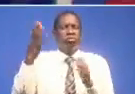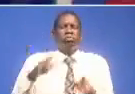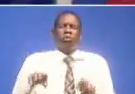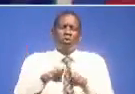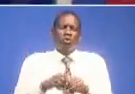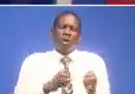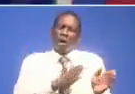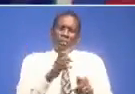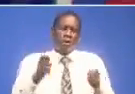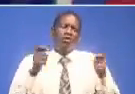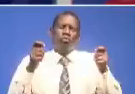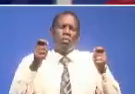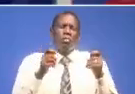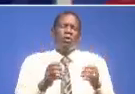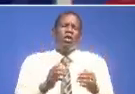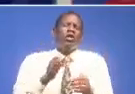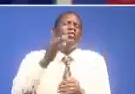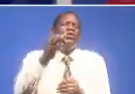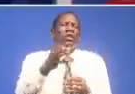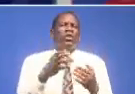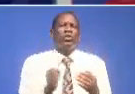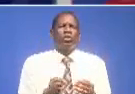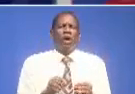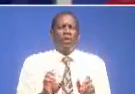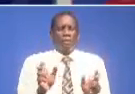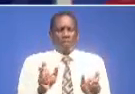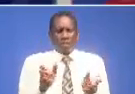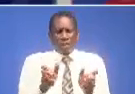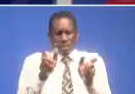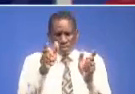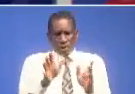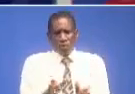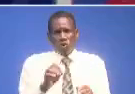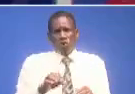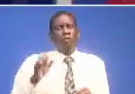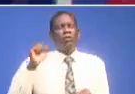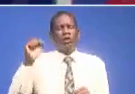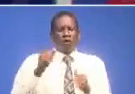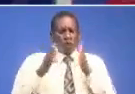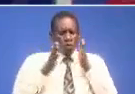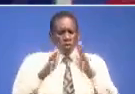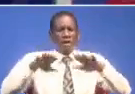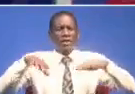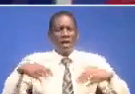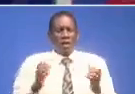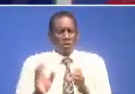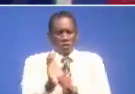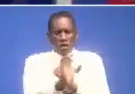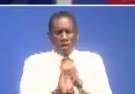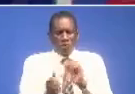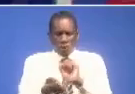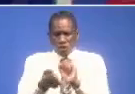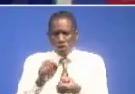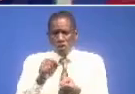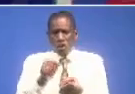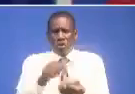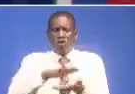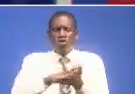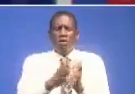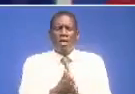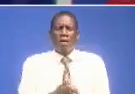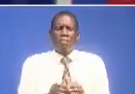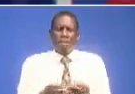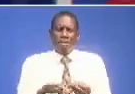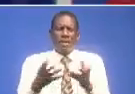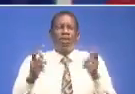siku ya mtondo. Mwanahabari wetu wa masuala ya siasa David Mudhoka anaangazia jinsi nchi ilivyobadilika na kuwa nchi ya migomo na